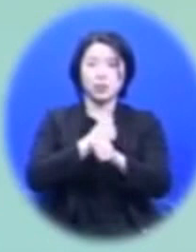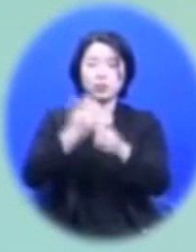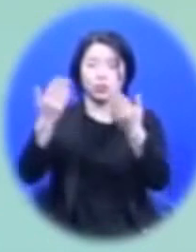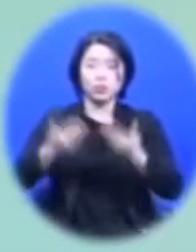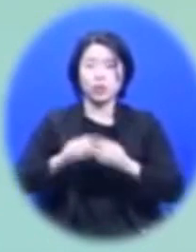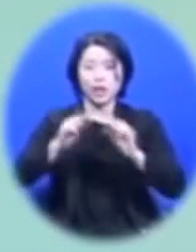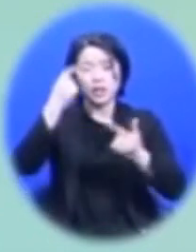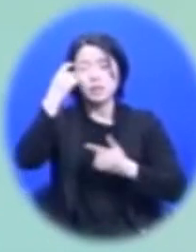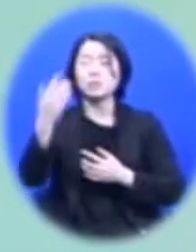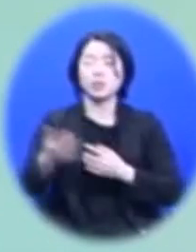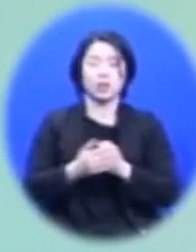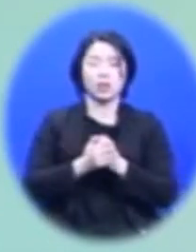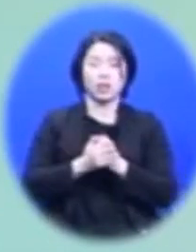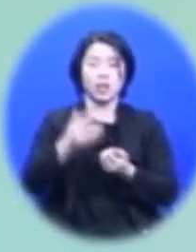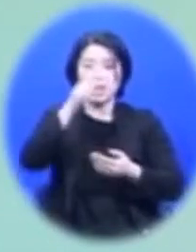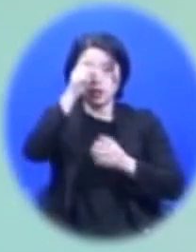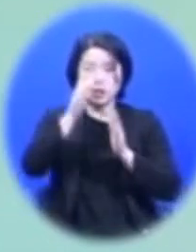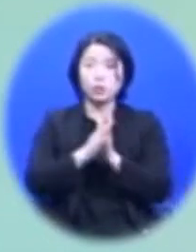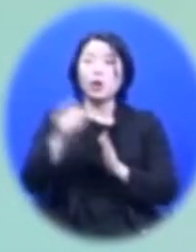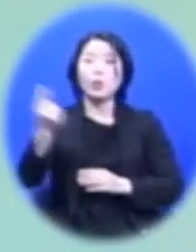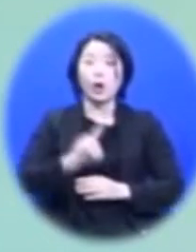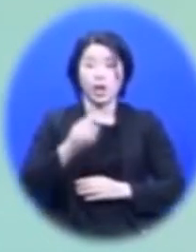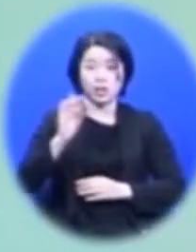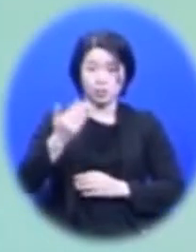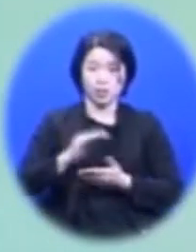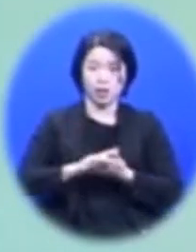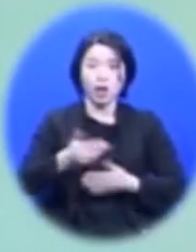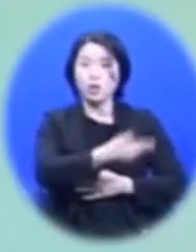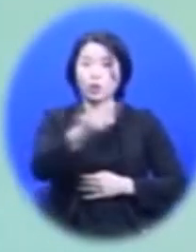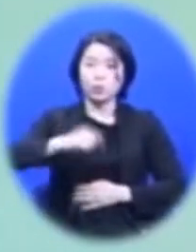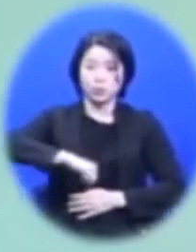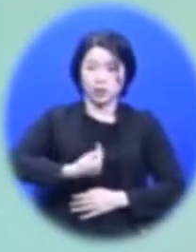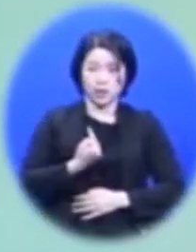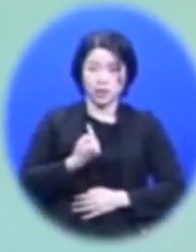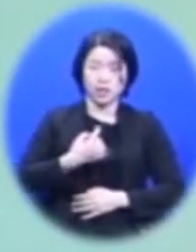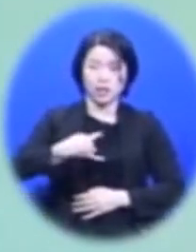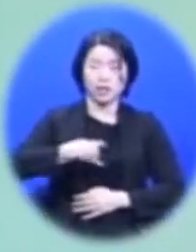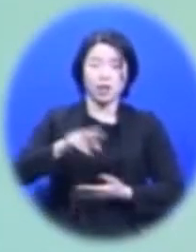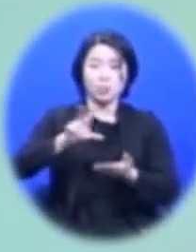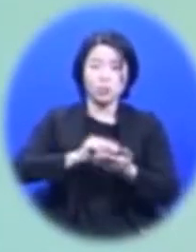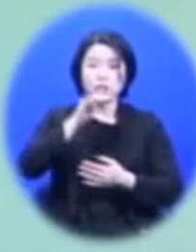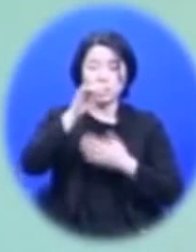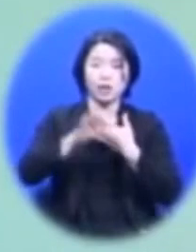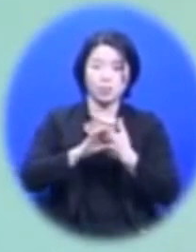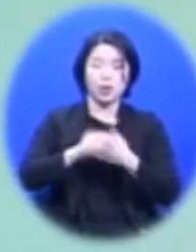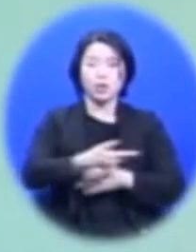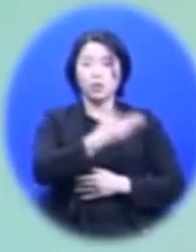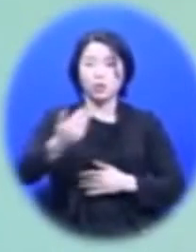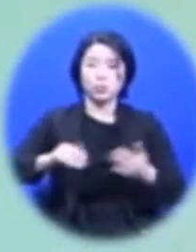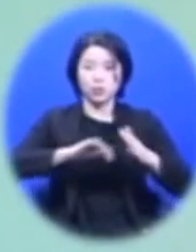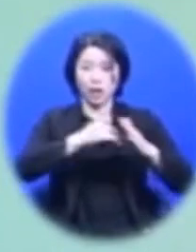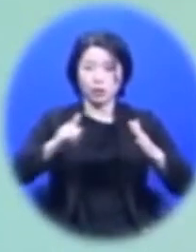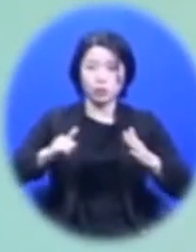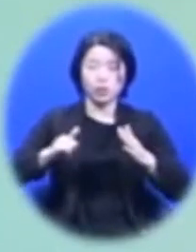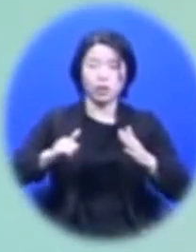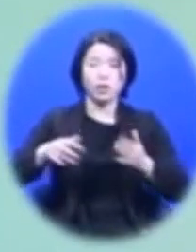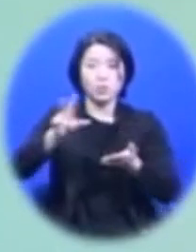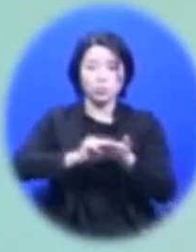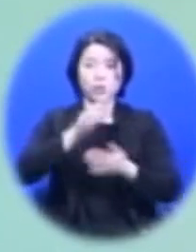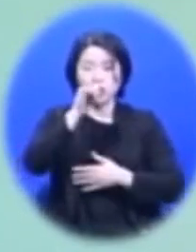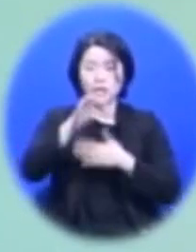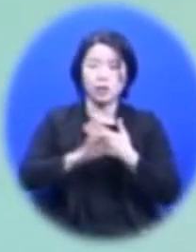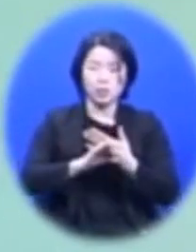않았습니까? 기도하고 오셔야 돼요. 여러분 자신에게 문제가 있다면, 여러분 가족들에게 문제가 있다면,